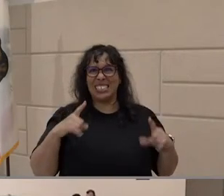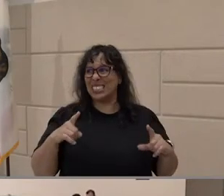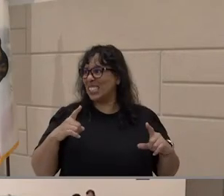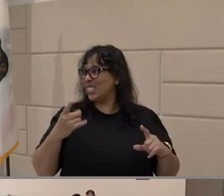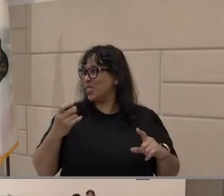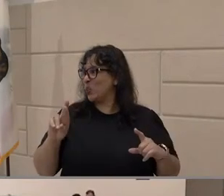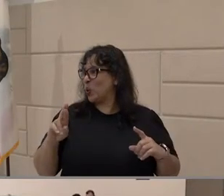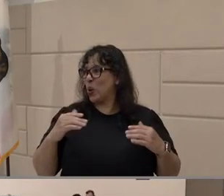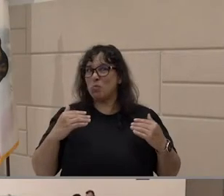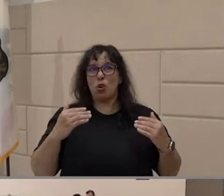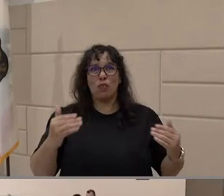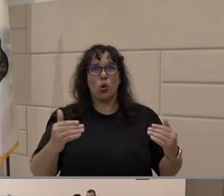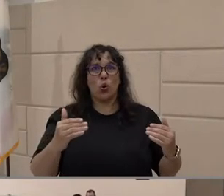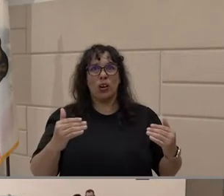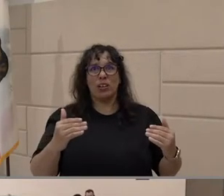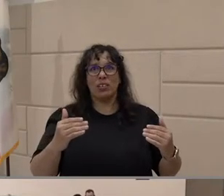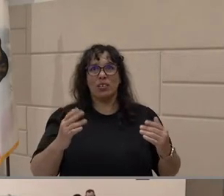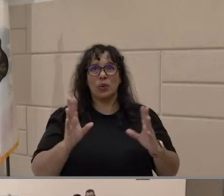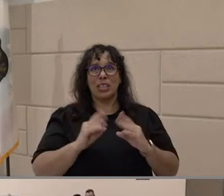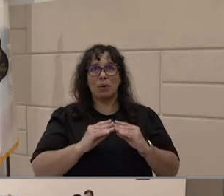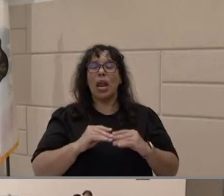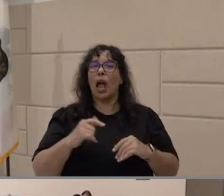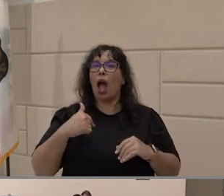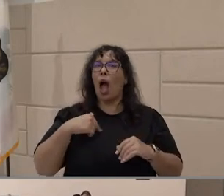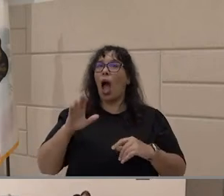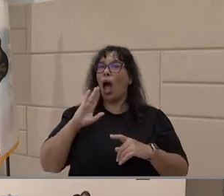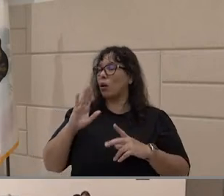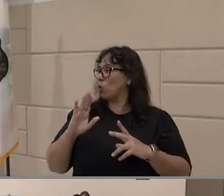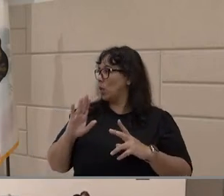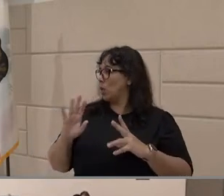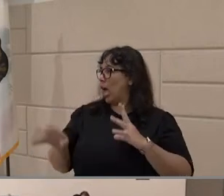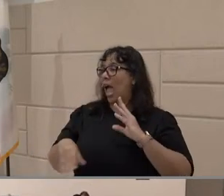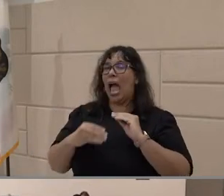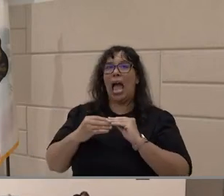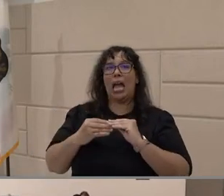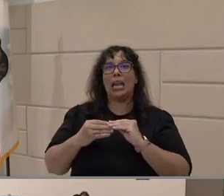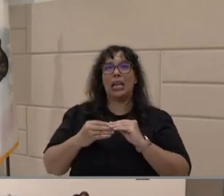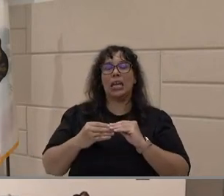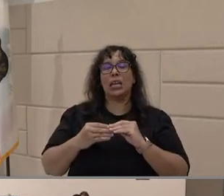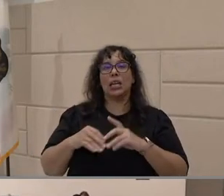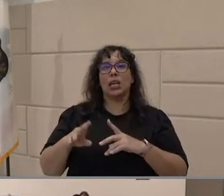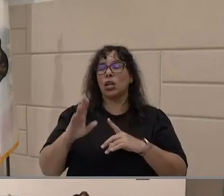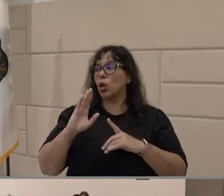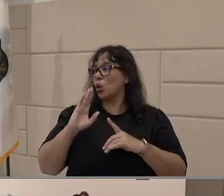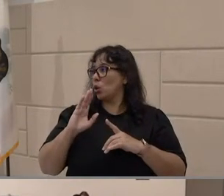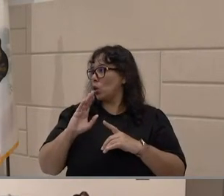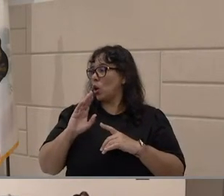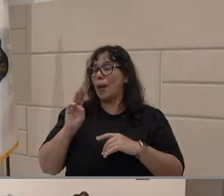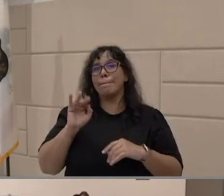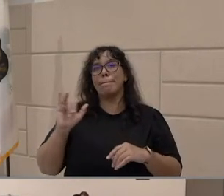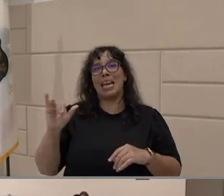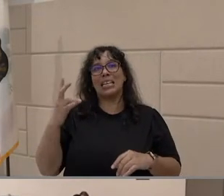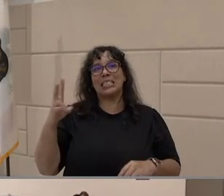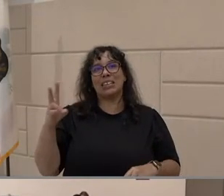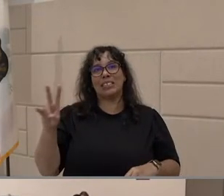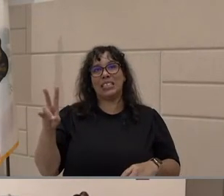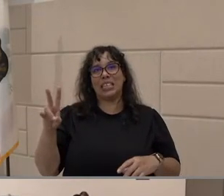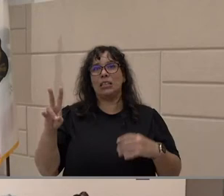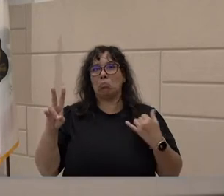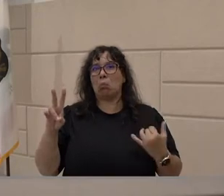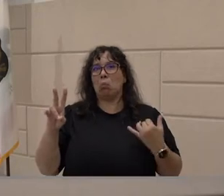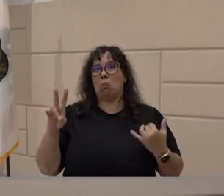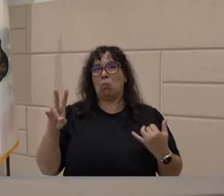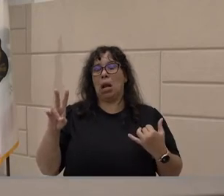តើសូមឲ្យមានការបោះសម្លេងរួមគ្នាឬក៏យ៉ាងម៉េចយើងនឹងធ្វើការពិគ្រោះនៅក្នុងកិច្ចប្